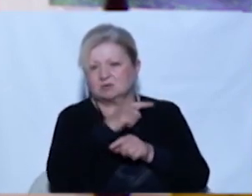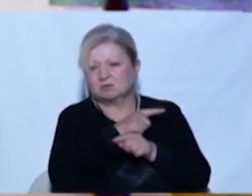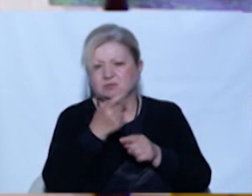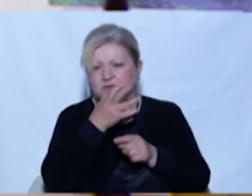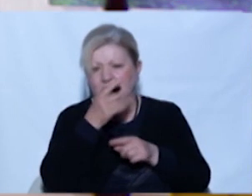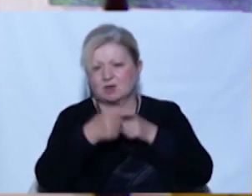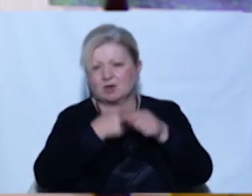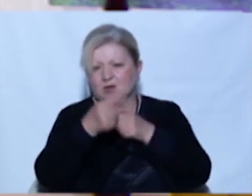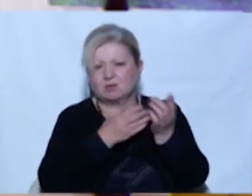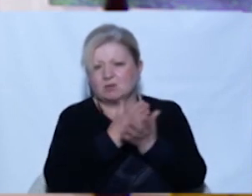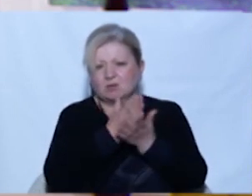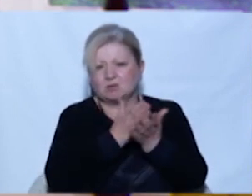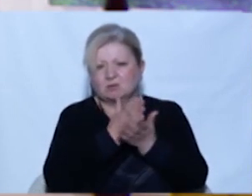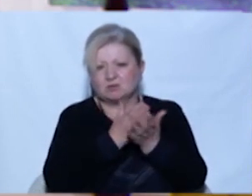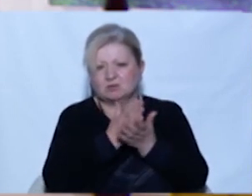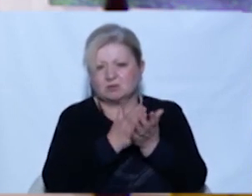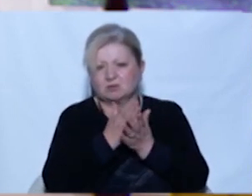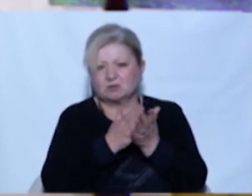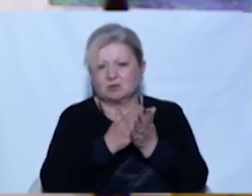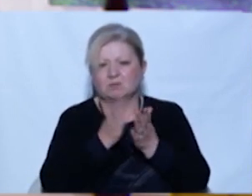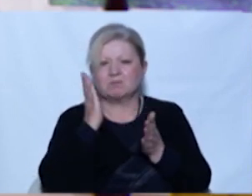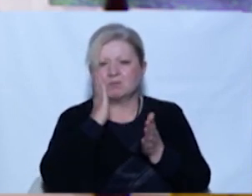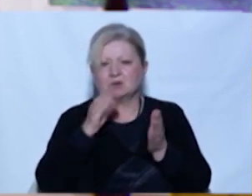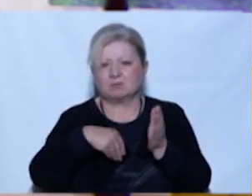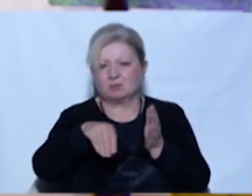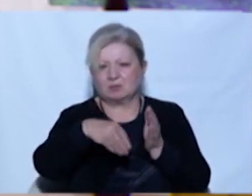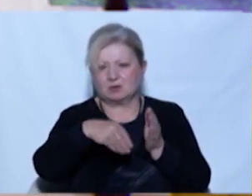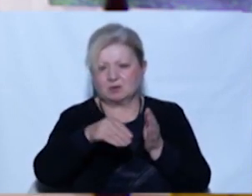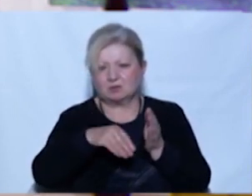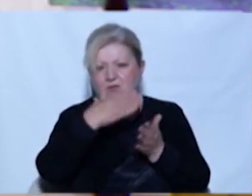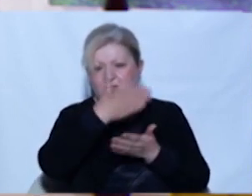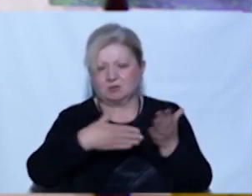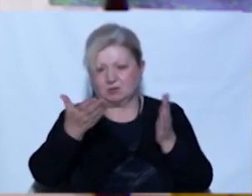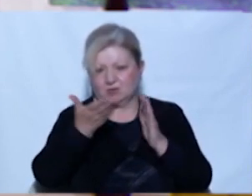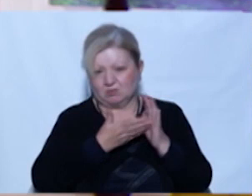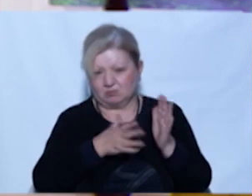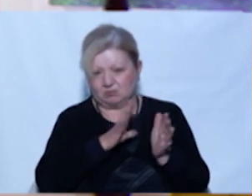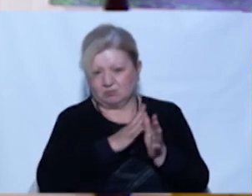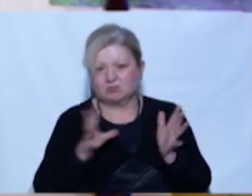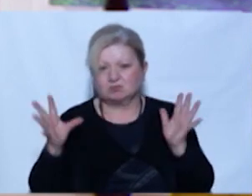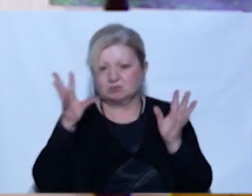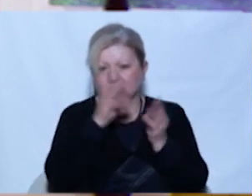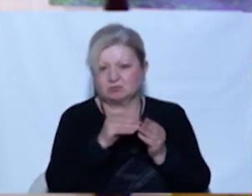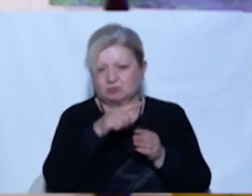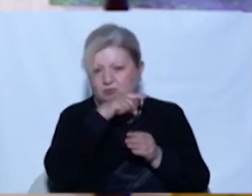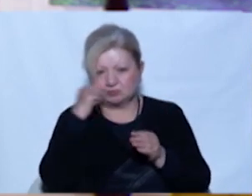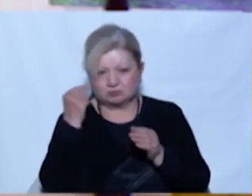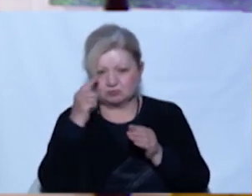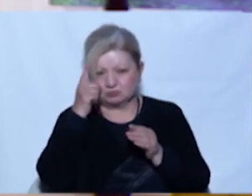მრავალსაუკუნოვანი ქართული მართლმადიდებელი ეკლესიის ავტოკეფალიის გაუქმება. შეუერთეს